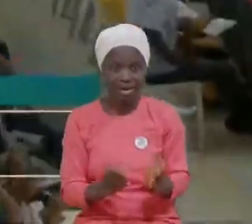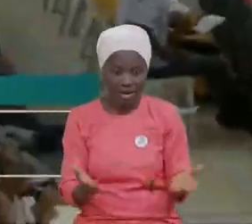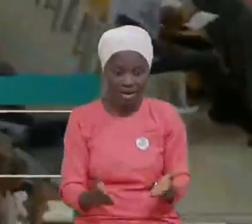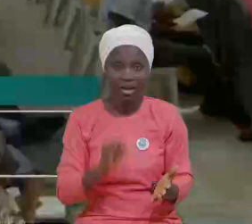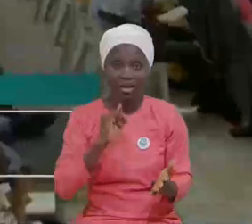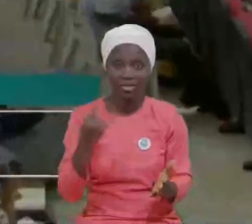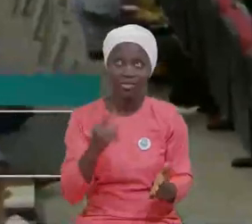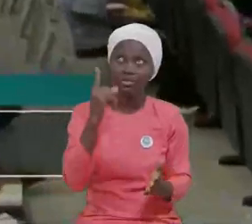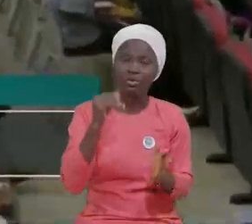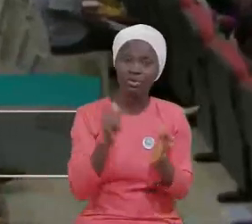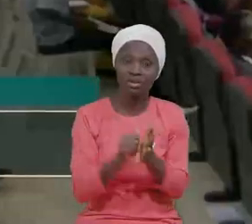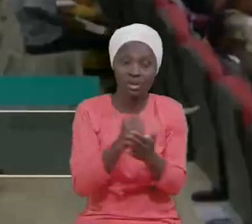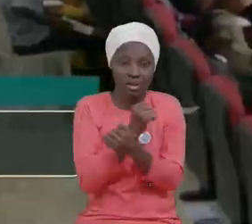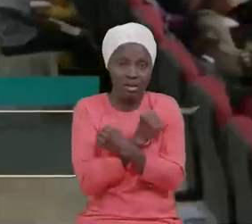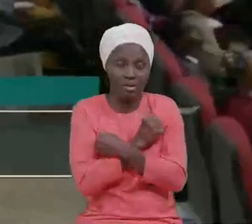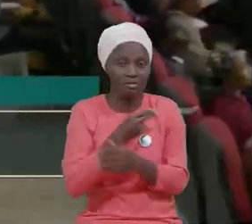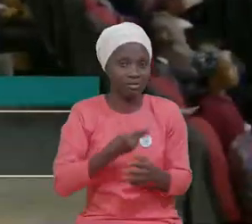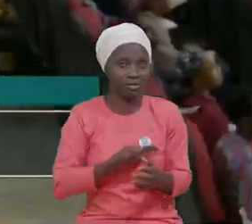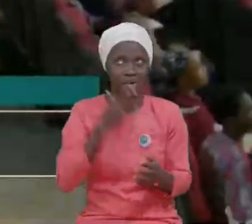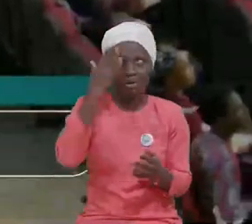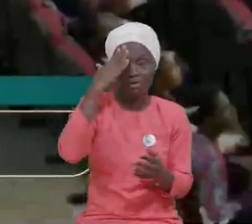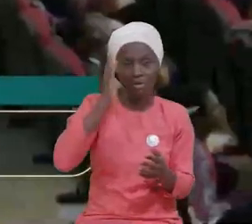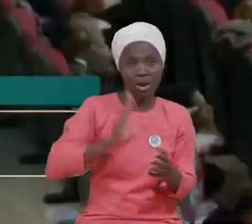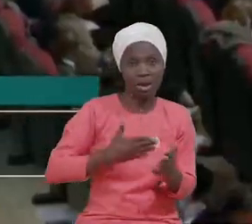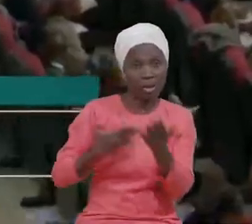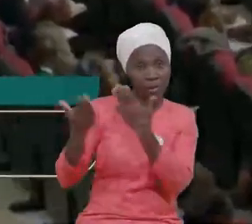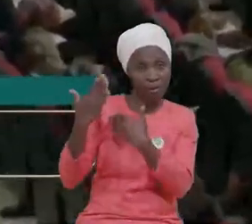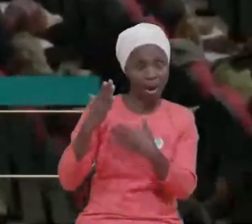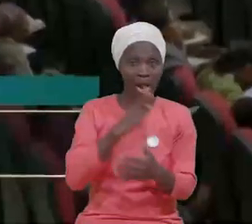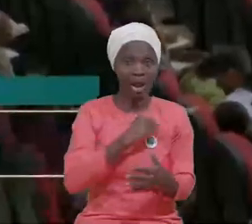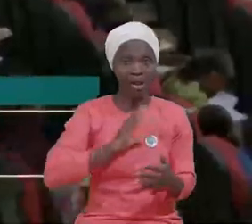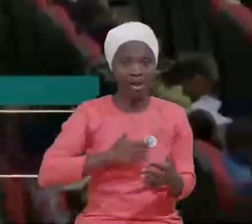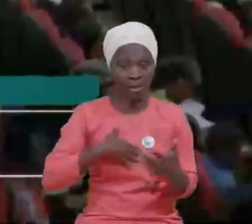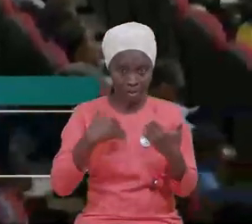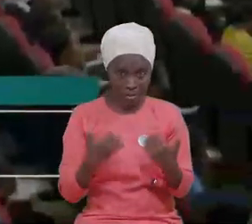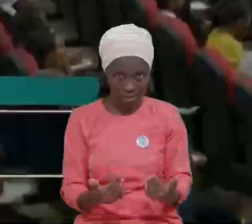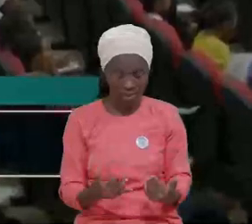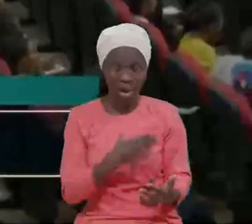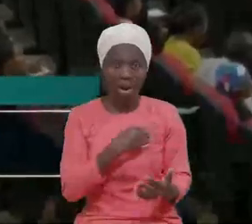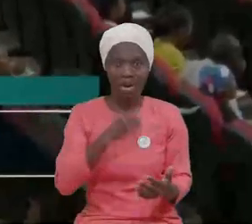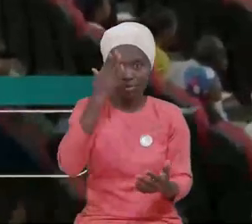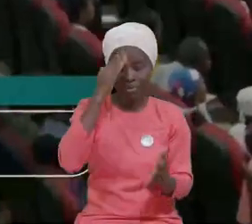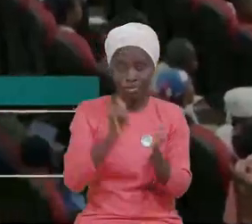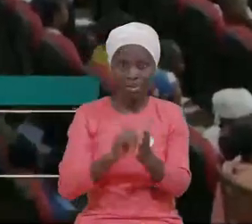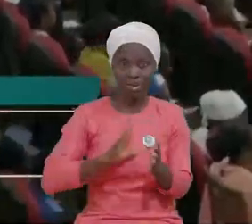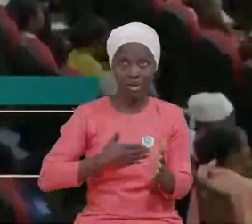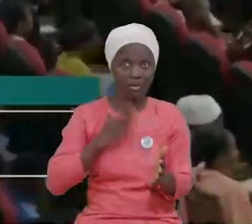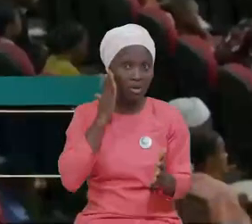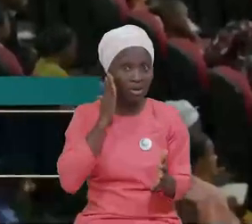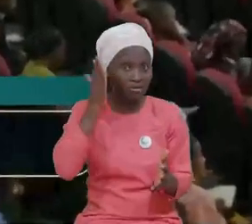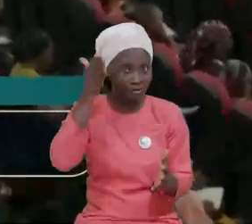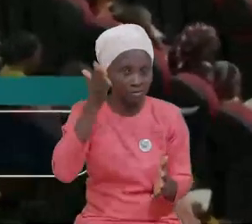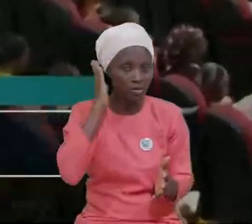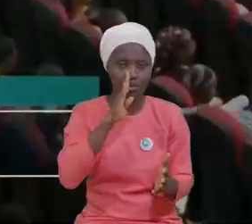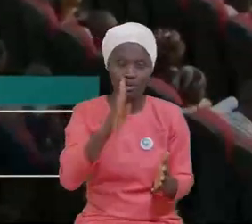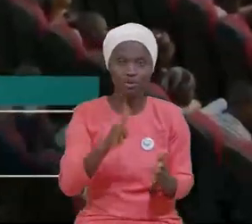celui qui connaît, qui nous connaît. Il connaît notre passé. Il connaît notre présence. Et il connaît notre avenir. Et il sait que notre avenir